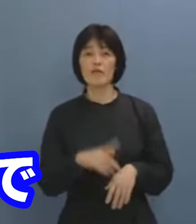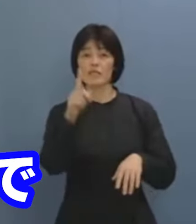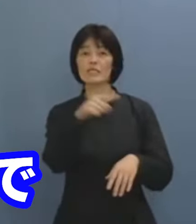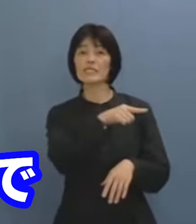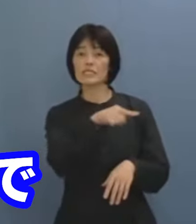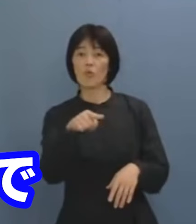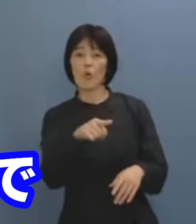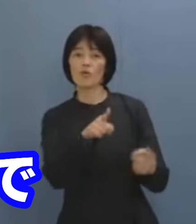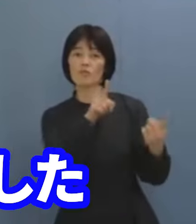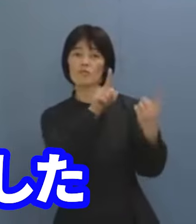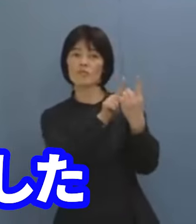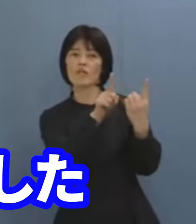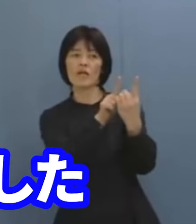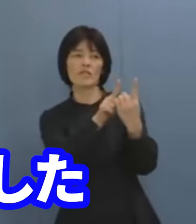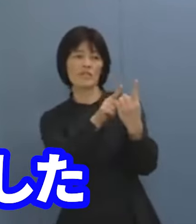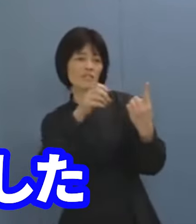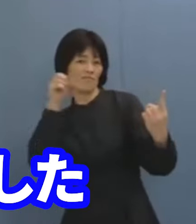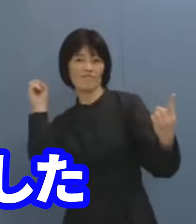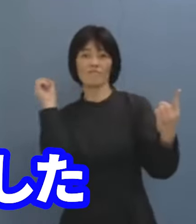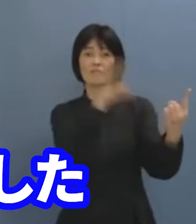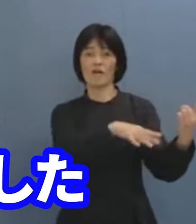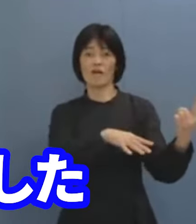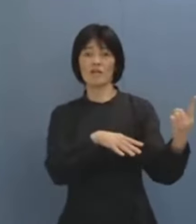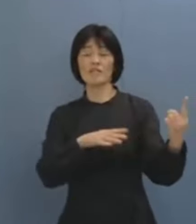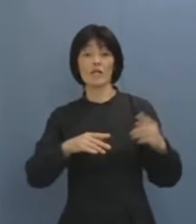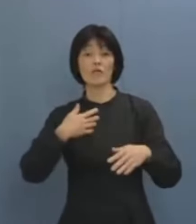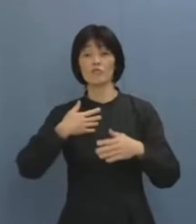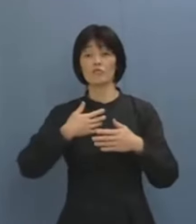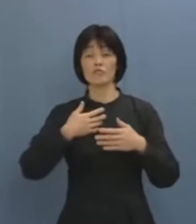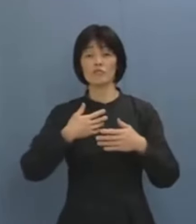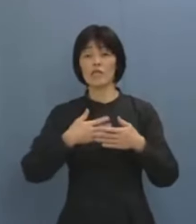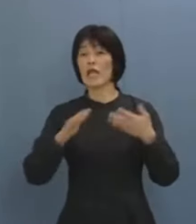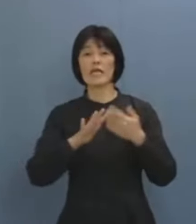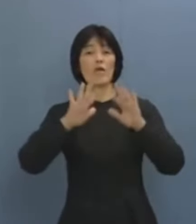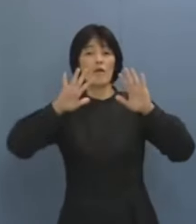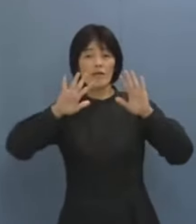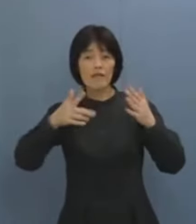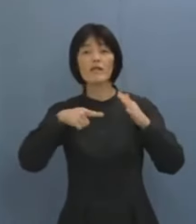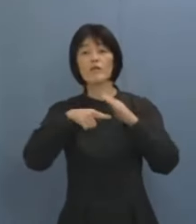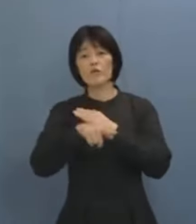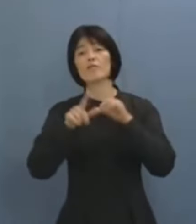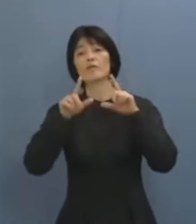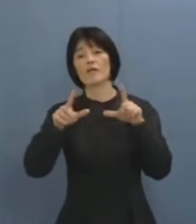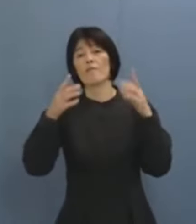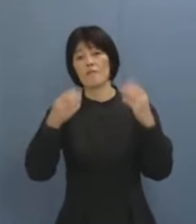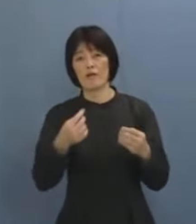ないということで答えさせていただいてました。あのまあ結果的に